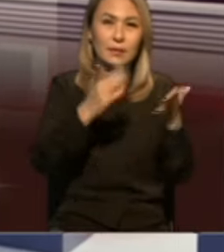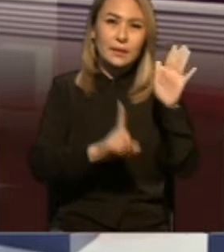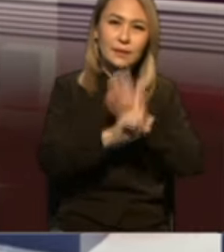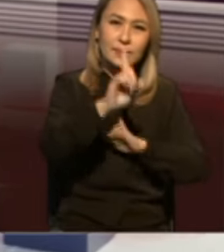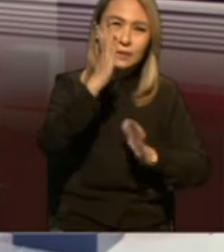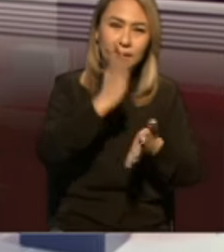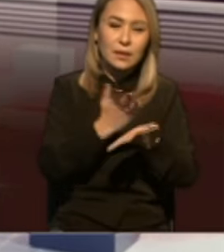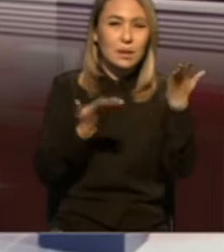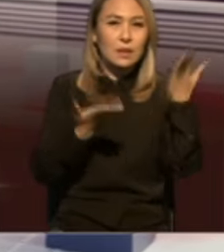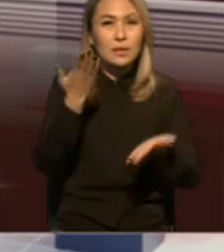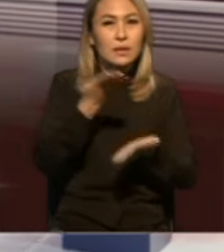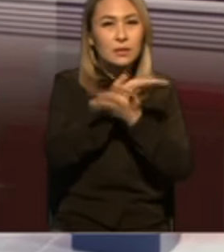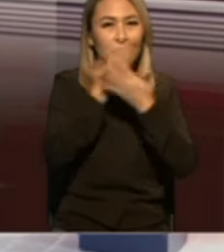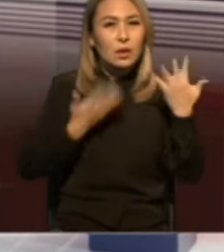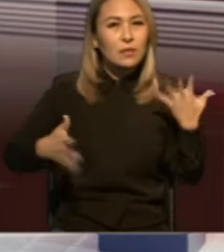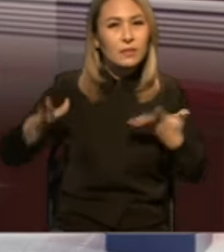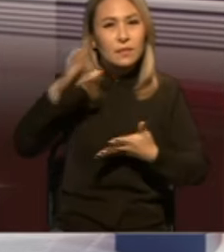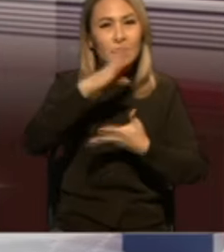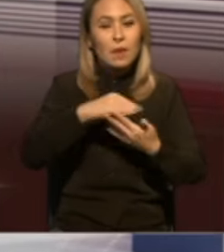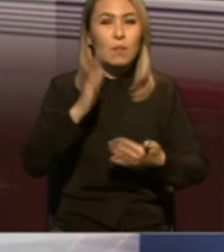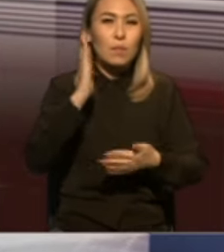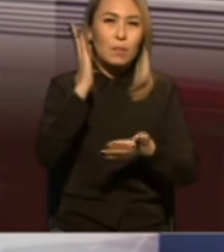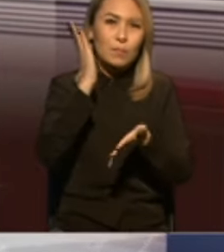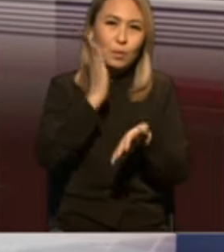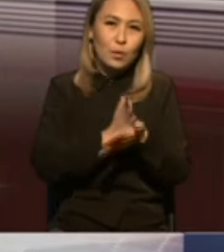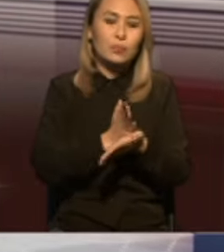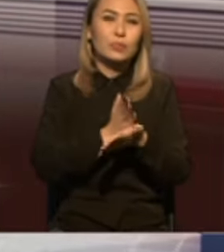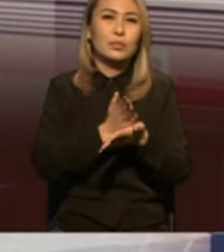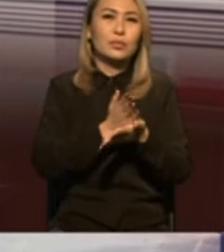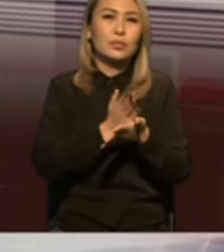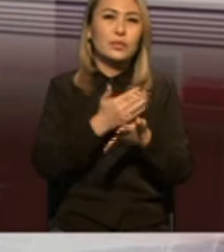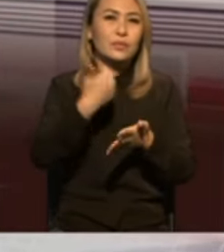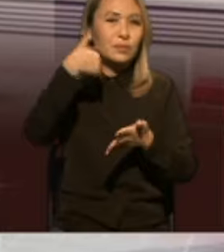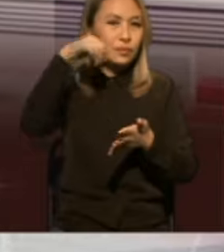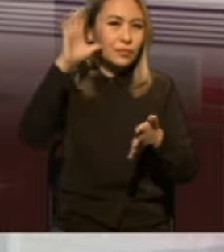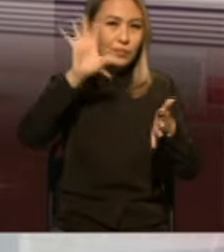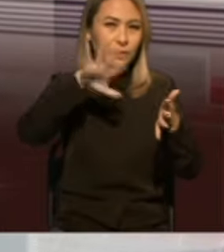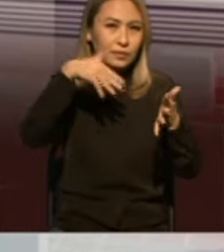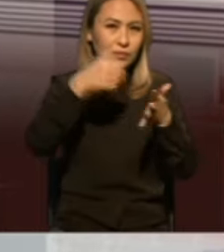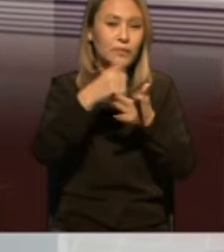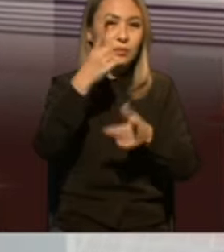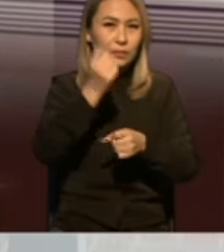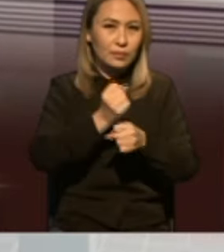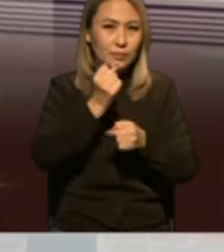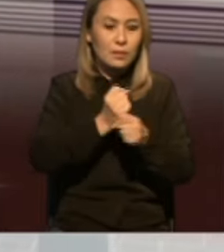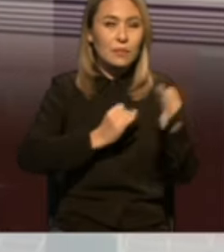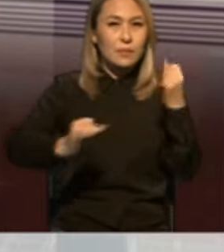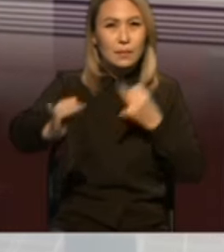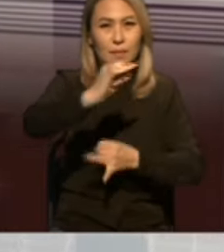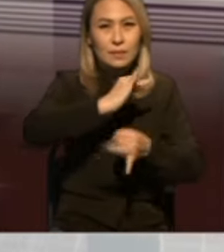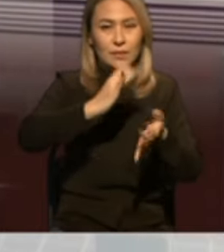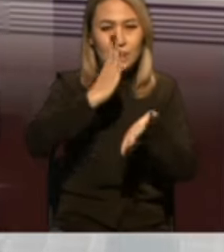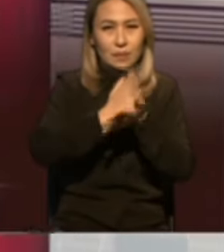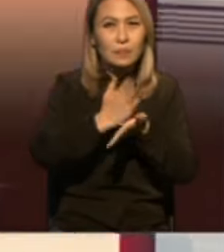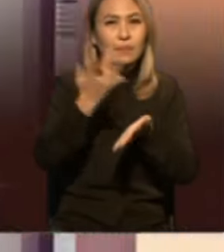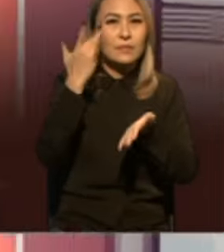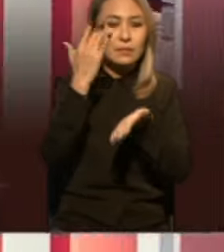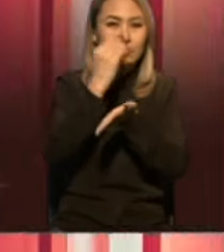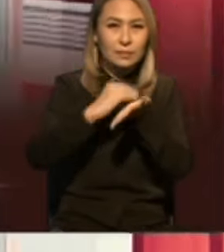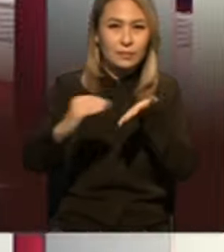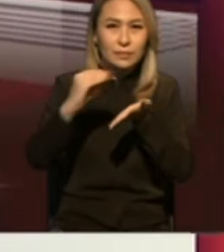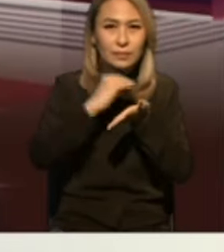бар. Сол сияқты бүкіл болып жатқаны кешеден бері не істелді, сол бәрі талқыланып жатыр. Бақта жаңа айтып